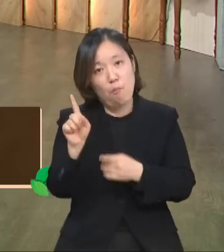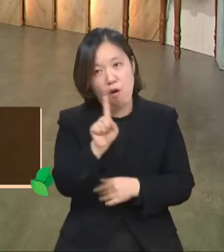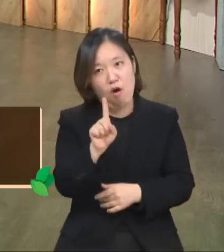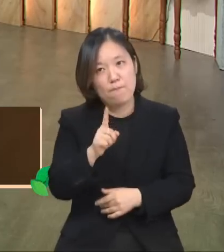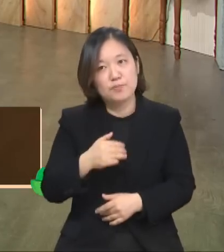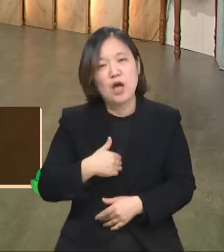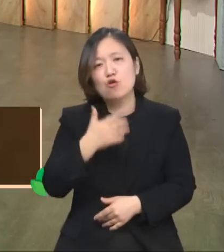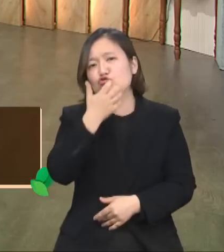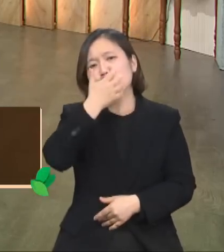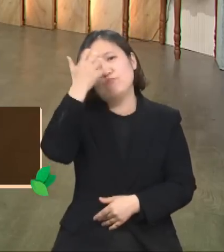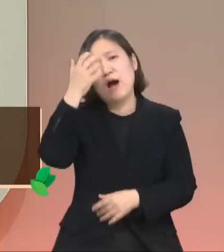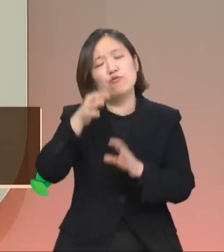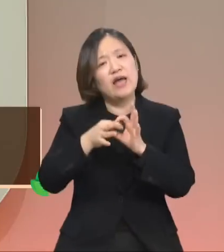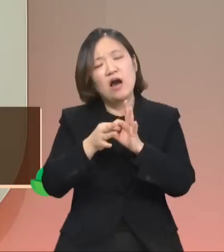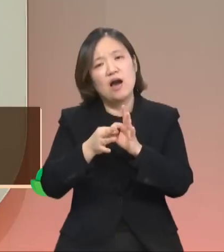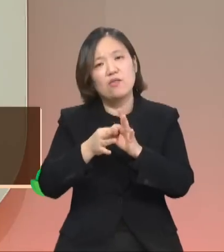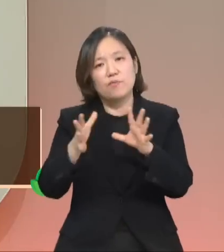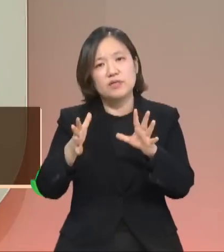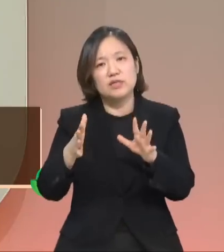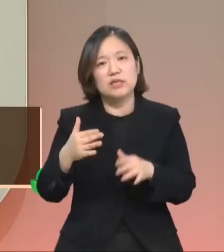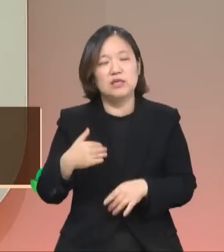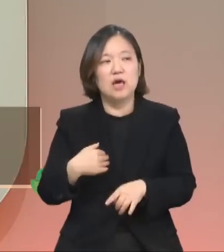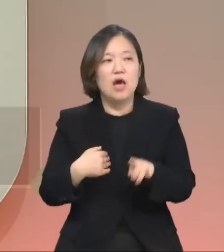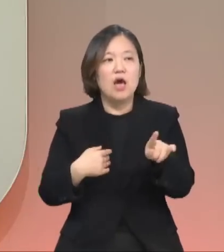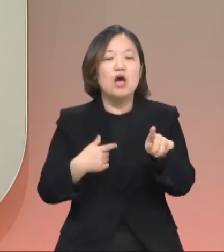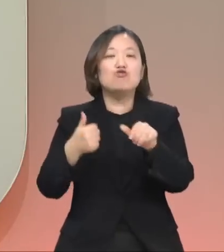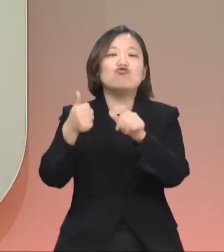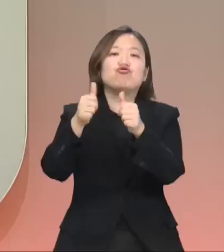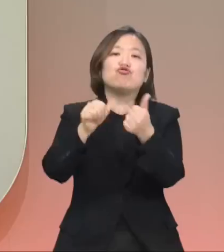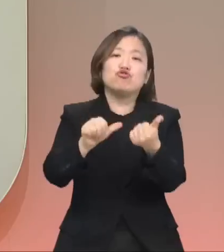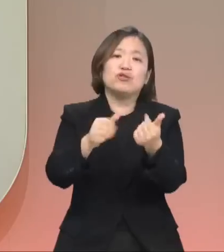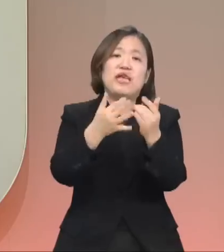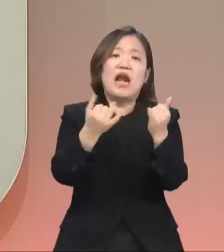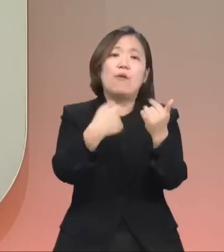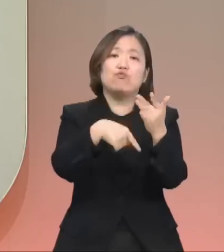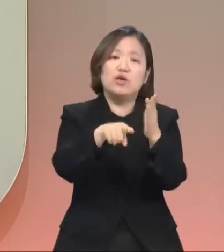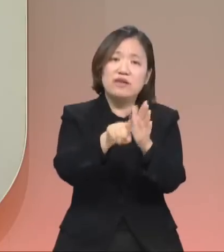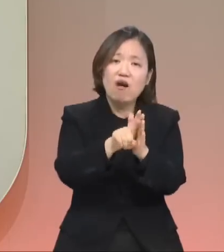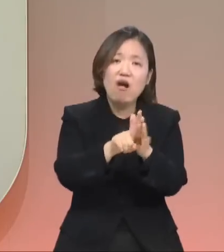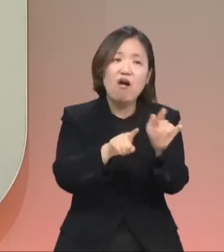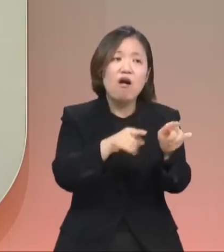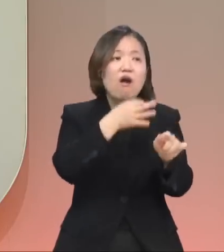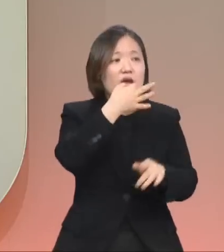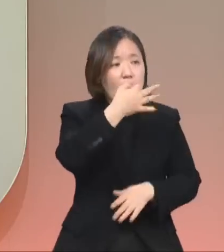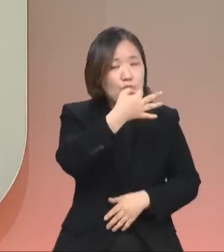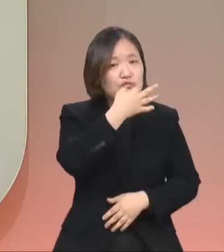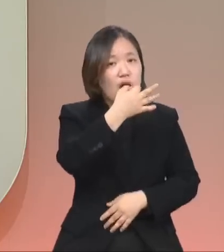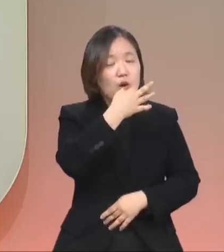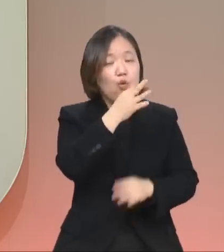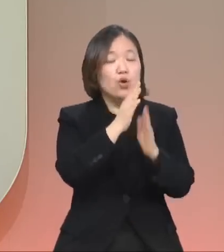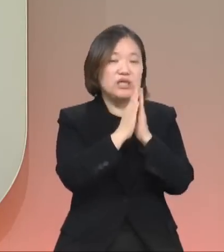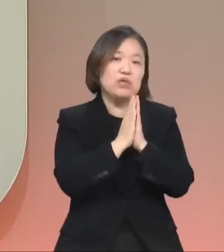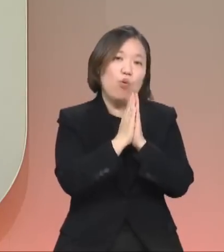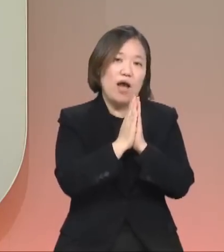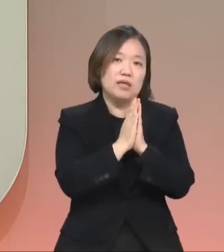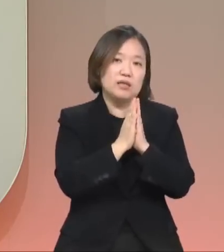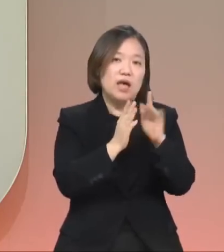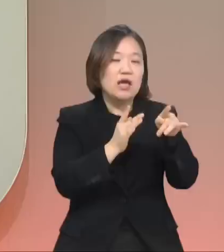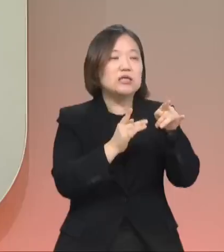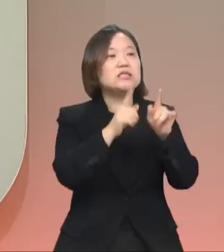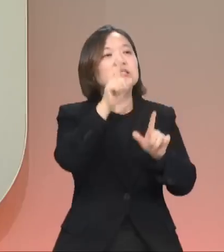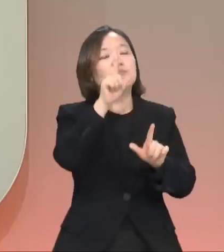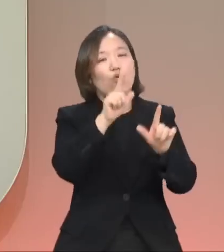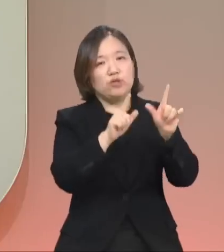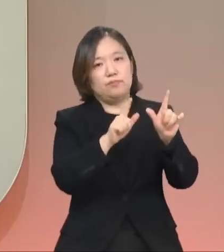꿈을 꾸준 안꾸든 돌아가신 영가분을 위해서 염불을 해드리고 기도를 해드린 것 자체가 이미